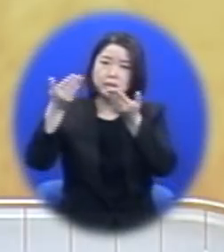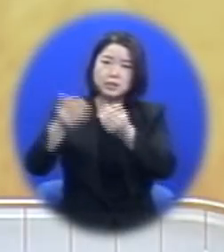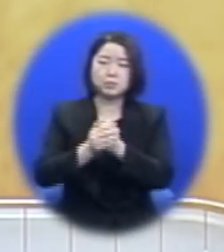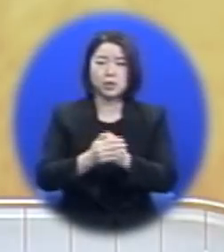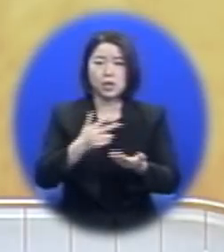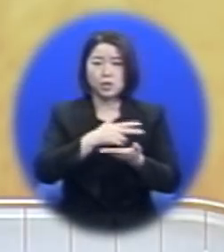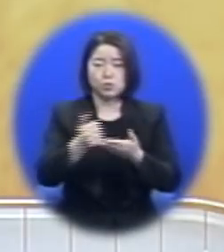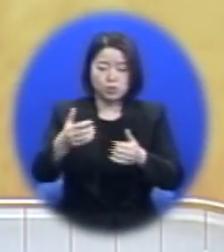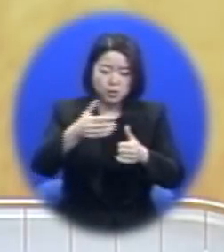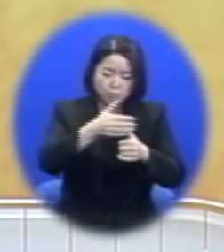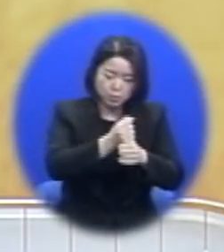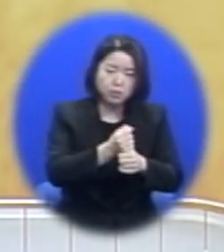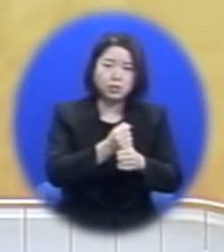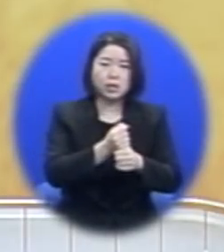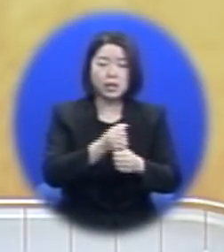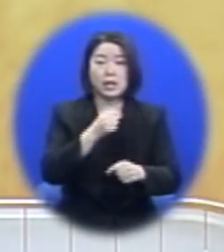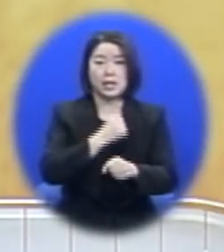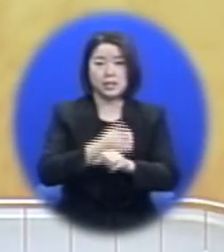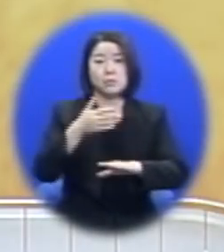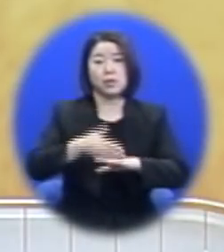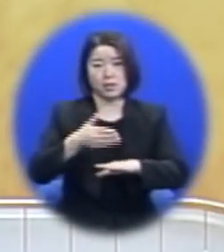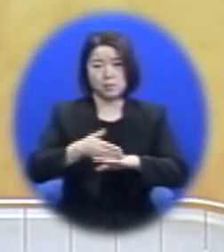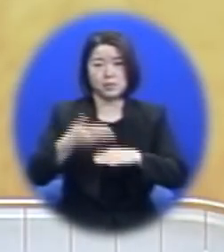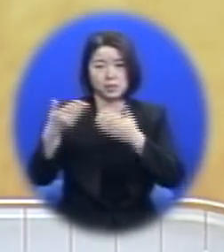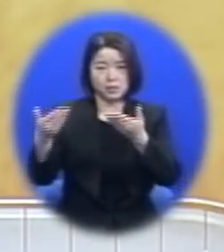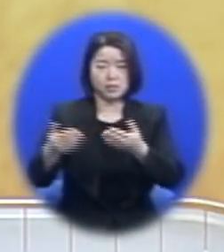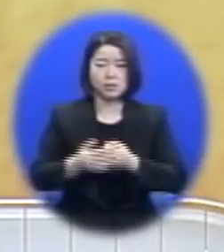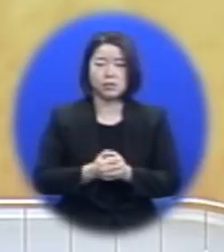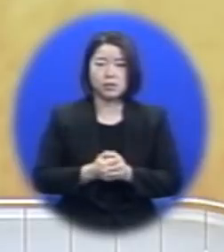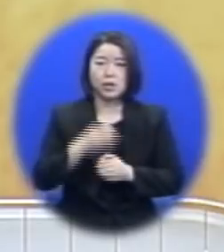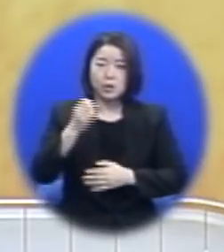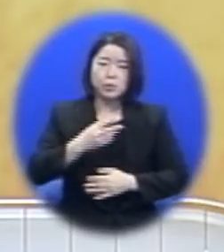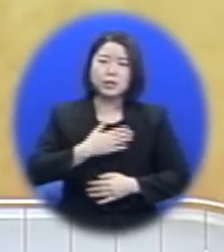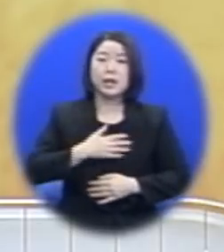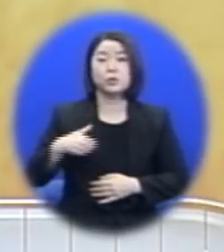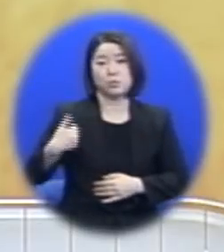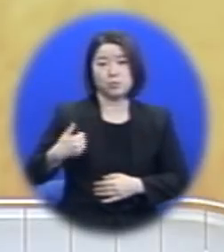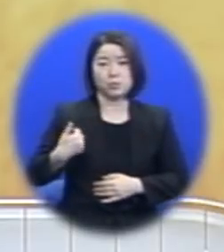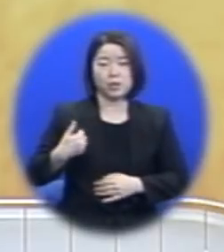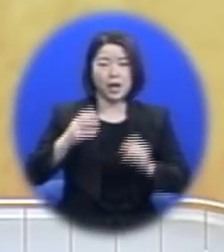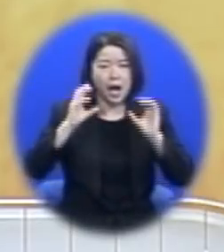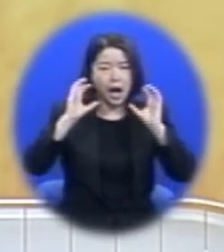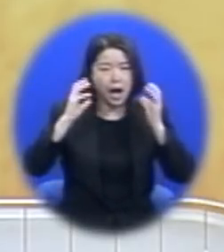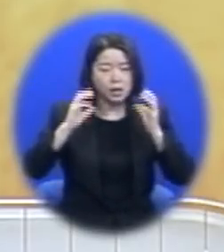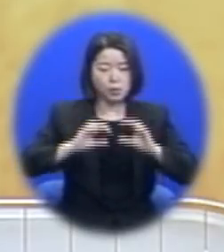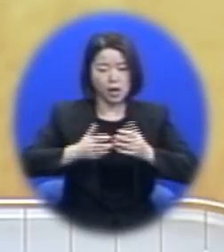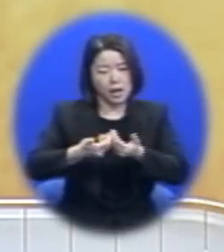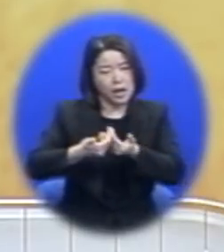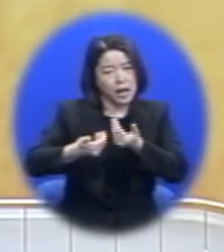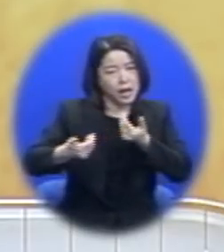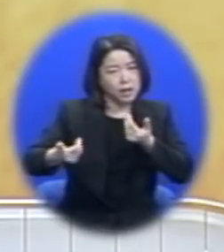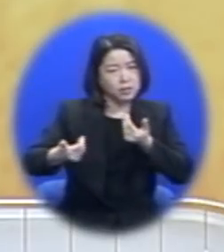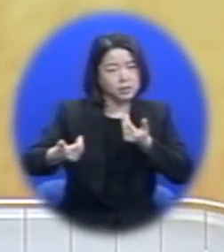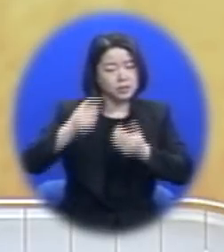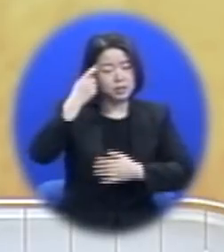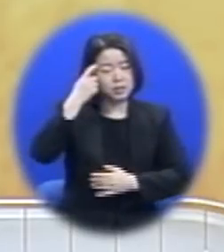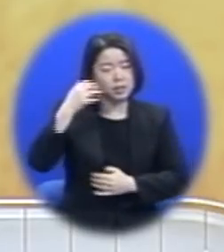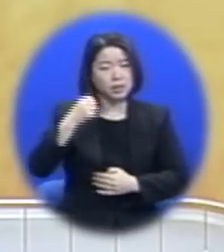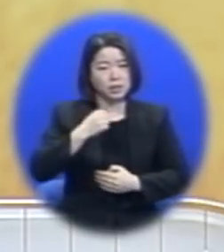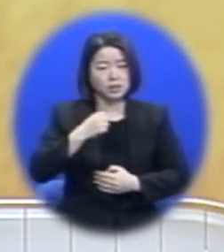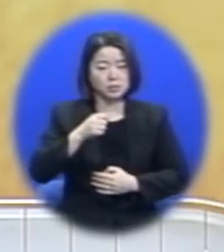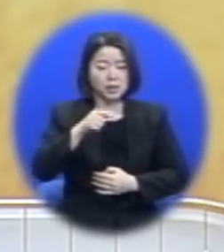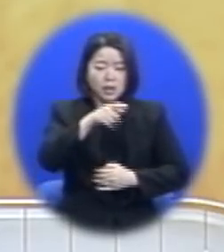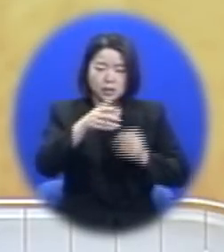주님을 붙들게 하심을 감사했습니다. 그리고 나도 모르게 아이와 헤어질 생각을 하며 그동안